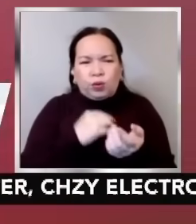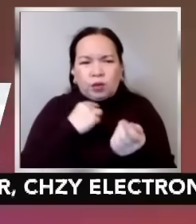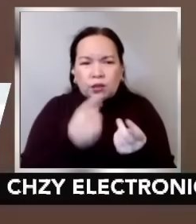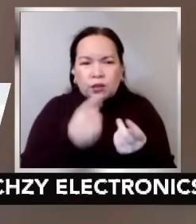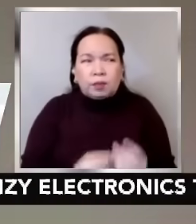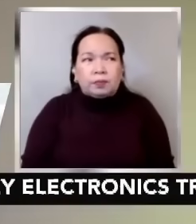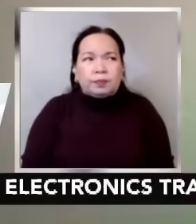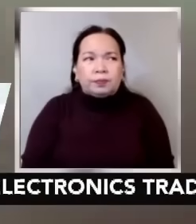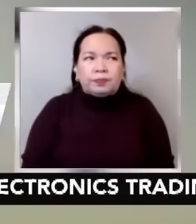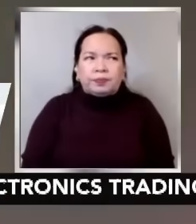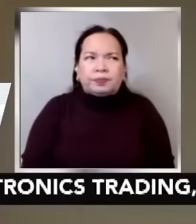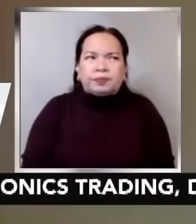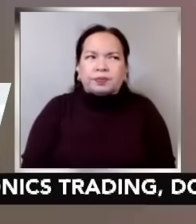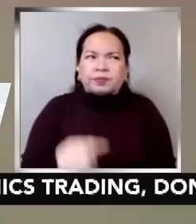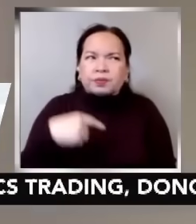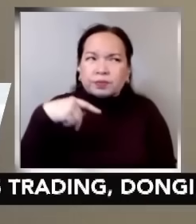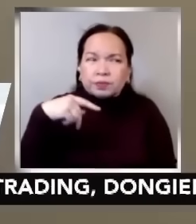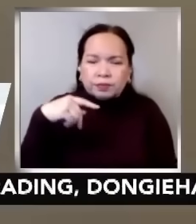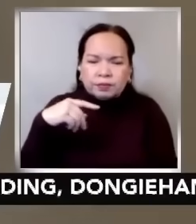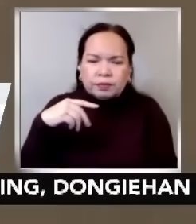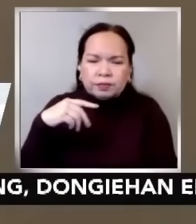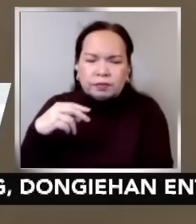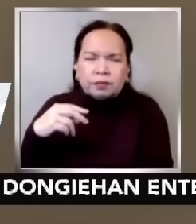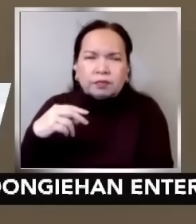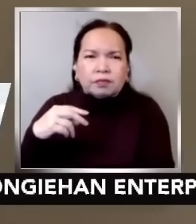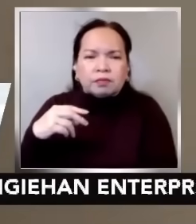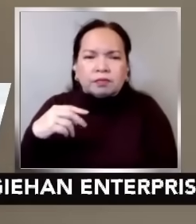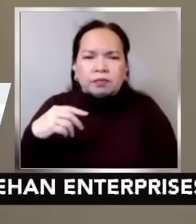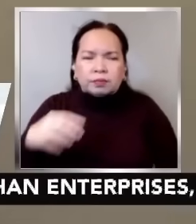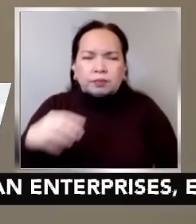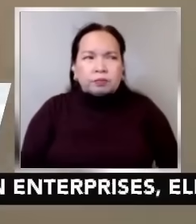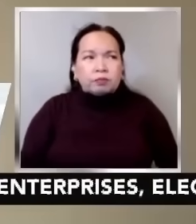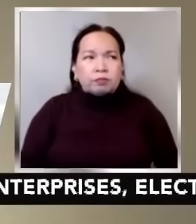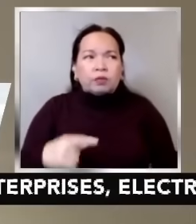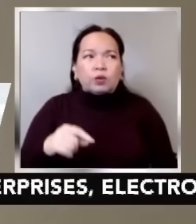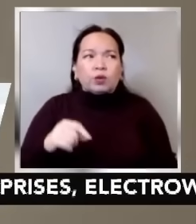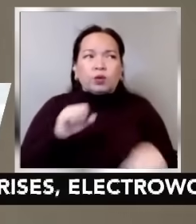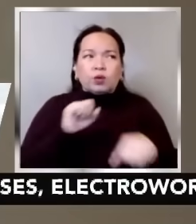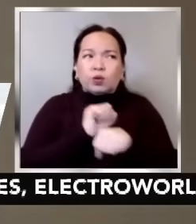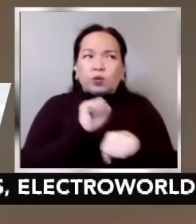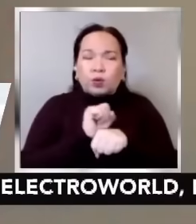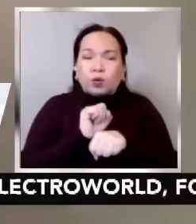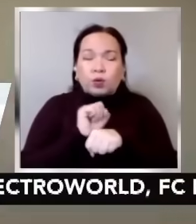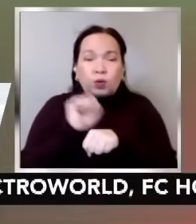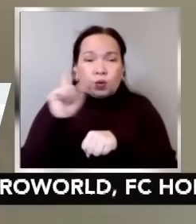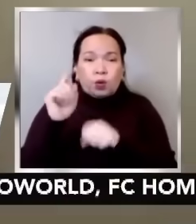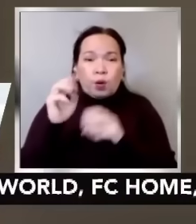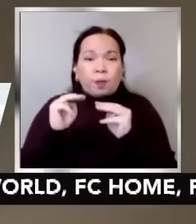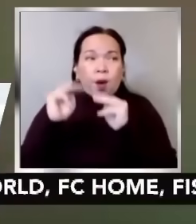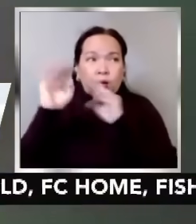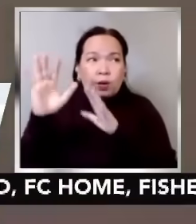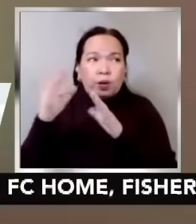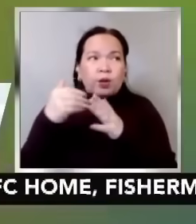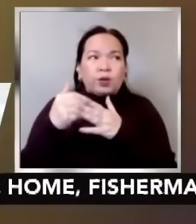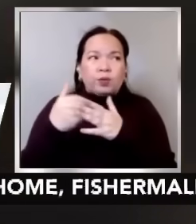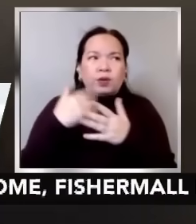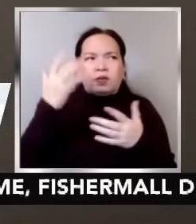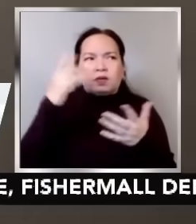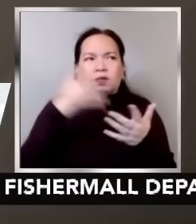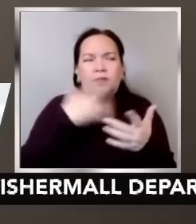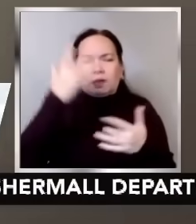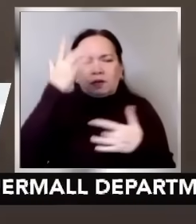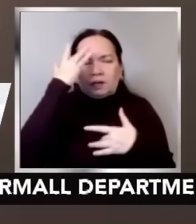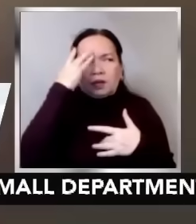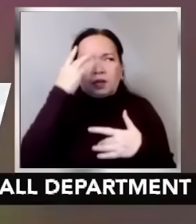pulmonology department ng ospital na tumingin sa kanya, nagtatrabaho sa bundok ang pasyente bago ito nagkasakit. Uminom daw siya